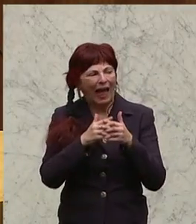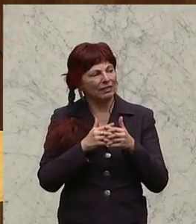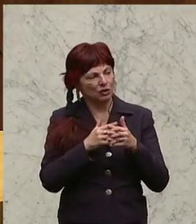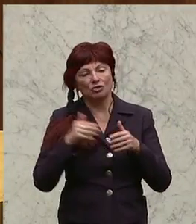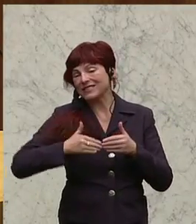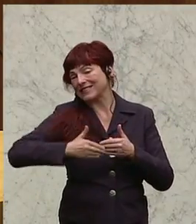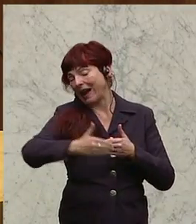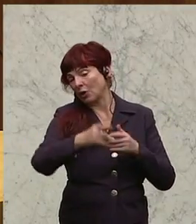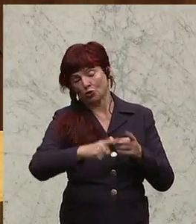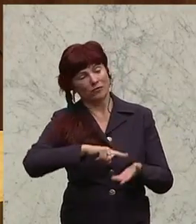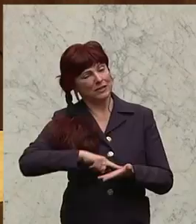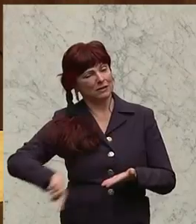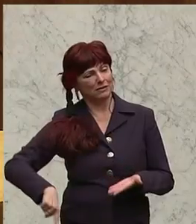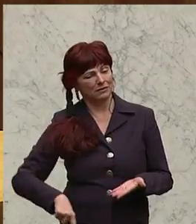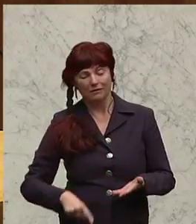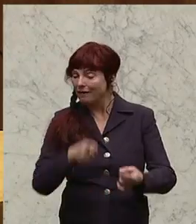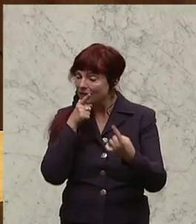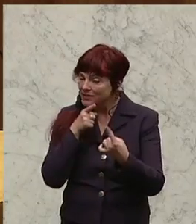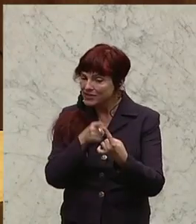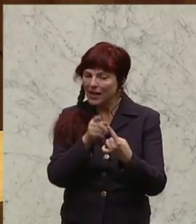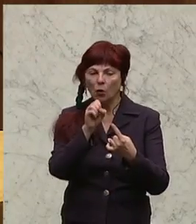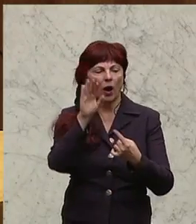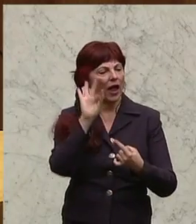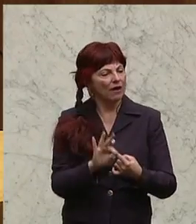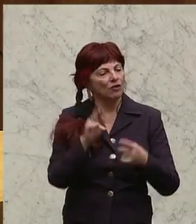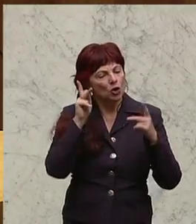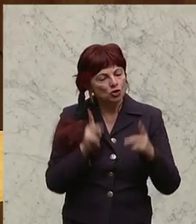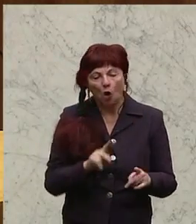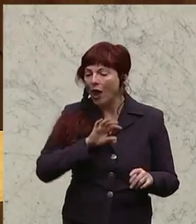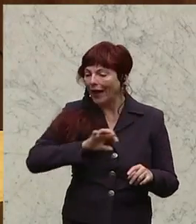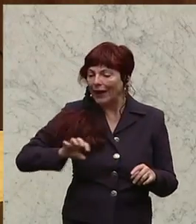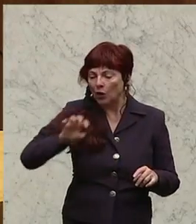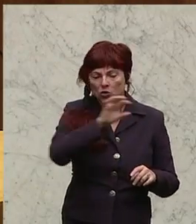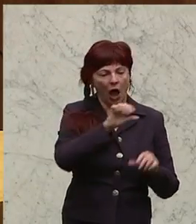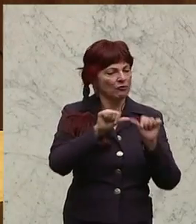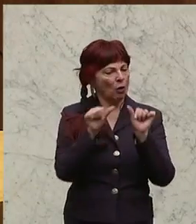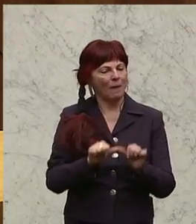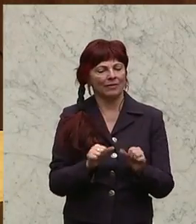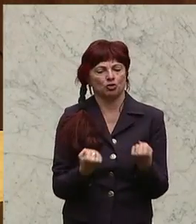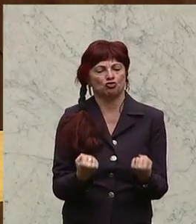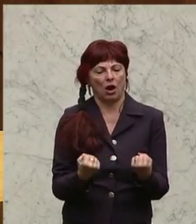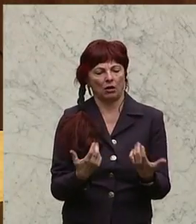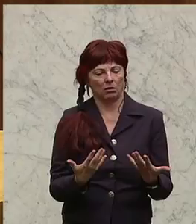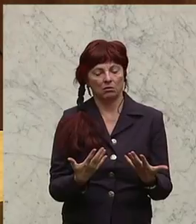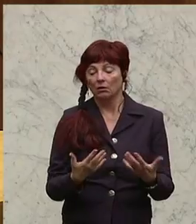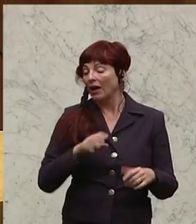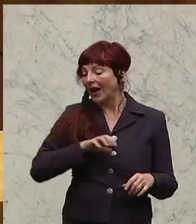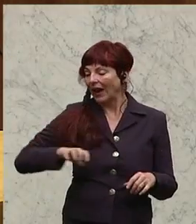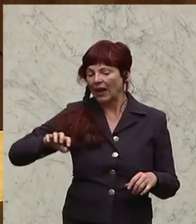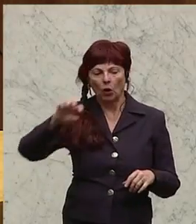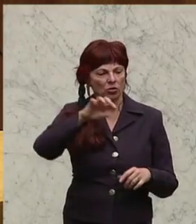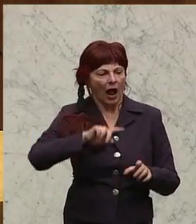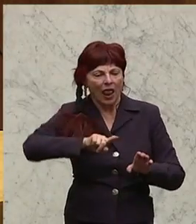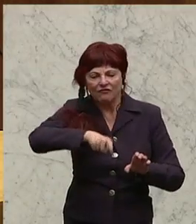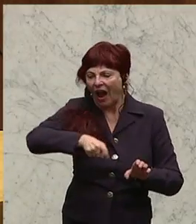verzichten. Ziel des ORF muss es sein, die Regionalformate zu stärken und weiter auszubauen. Denn gerade die regionale Verankerung ist